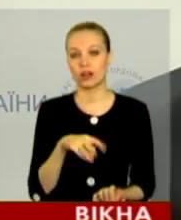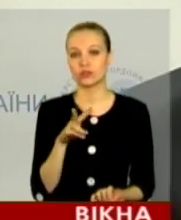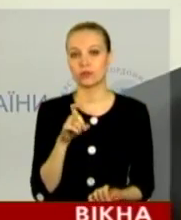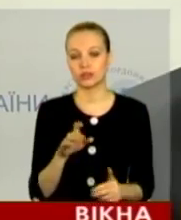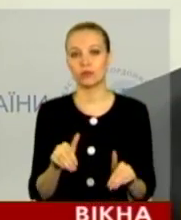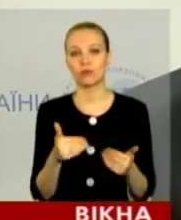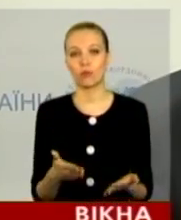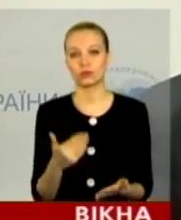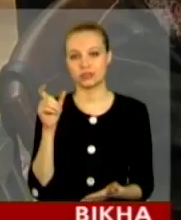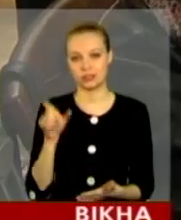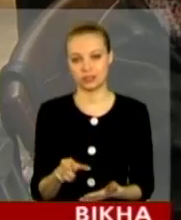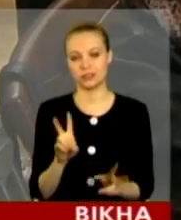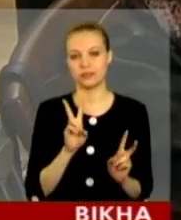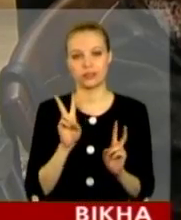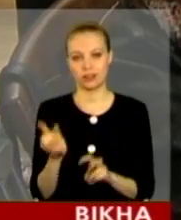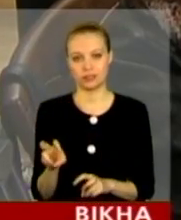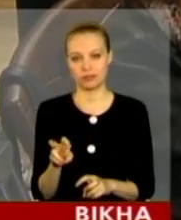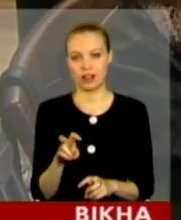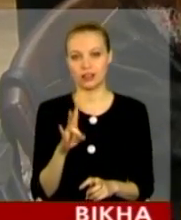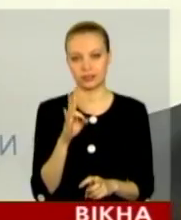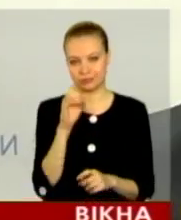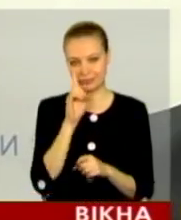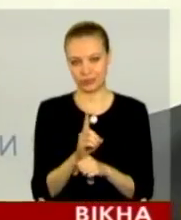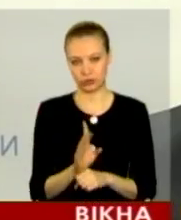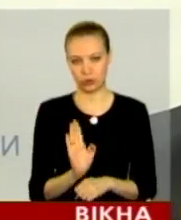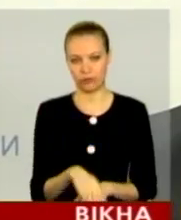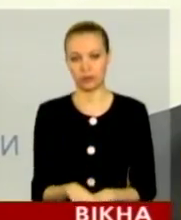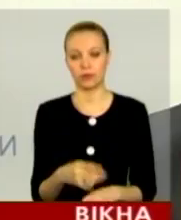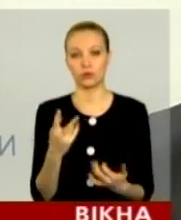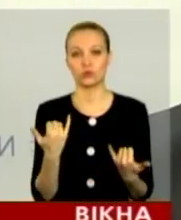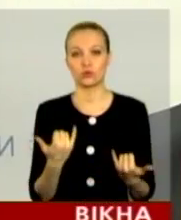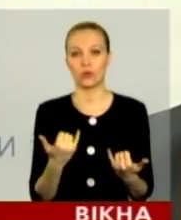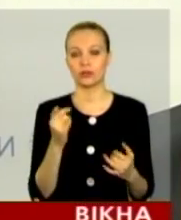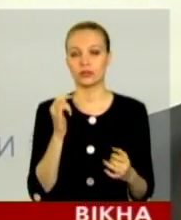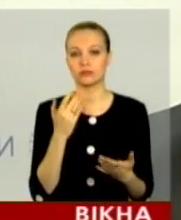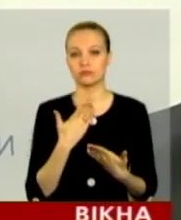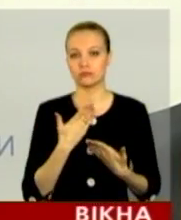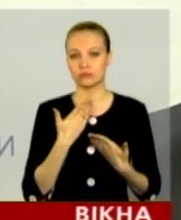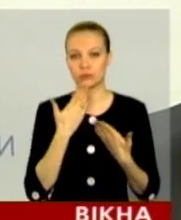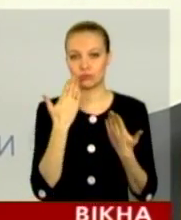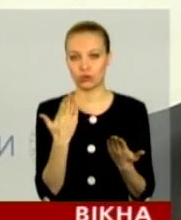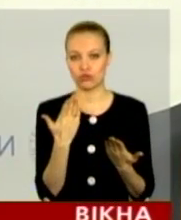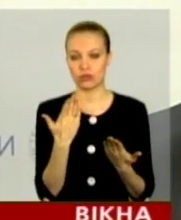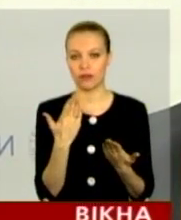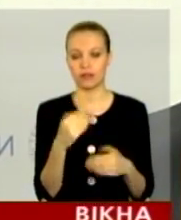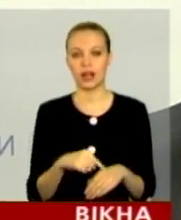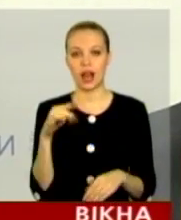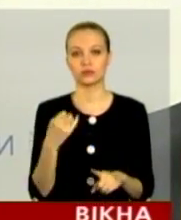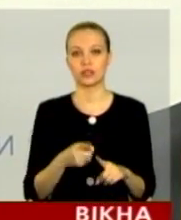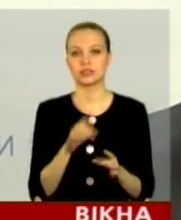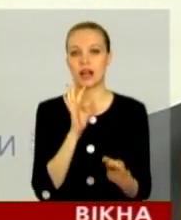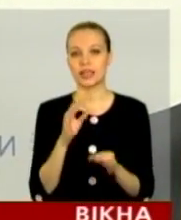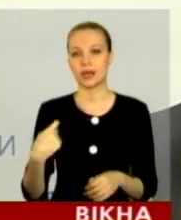МЗС пропозиції Жириновського назвали нездоровими. Сьогодні прочитав реакцію на це